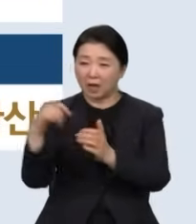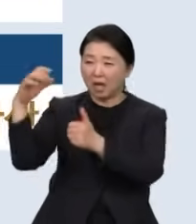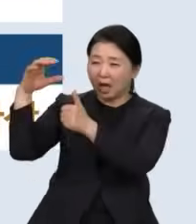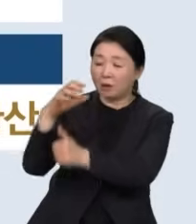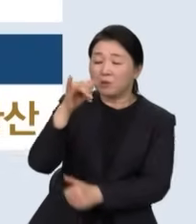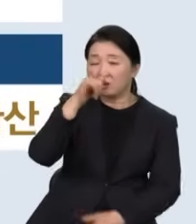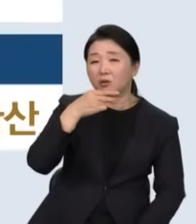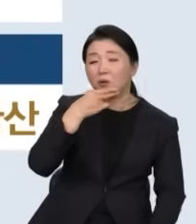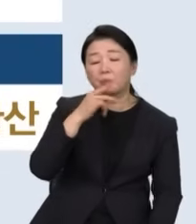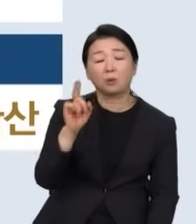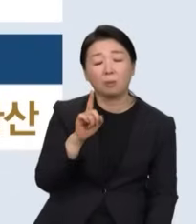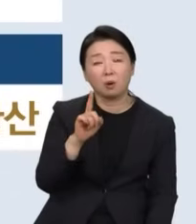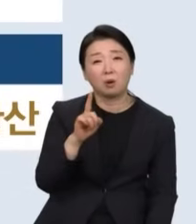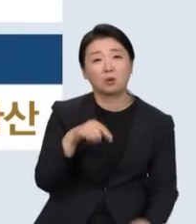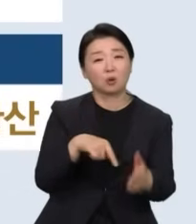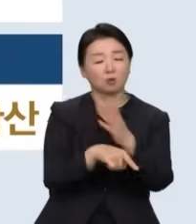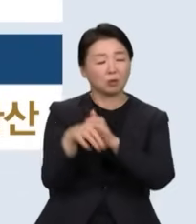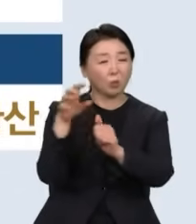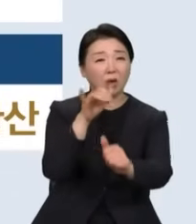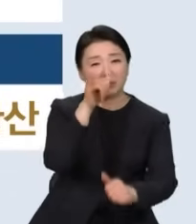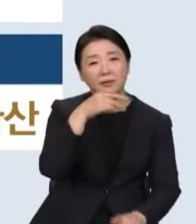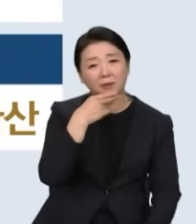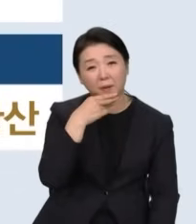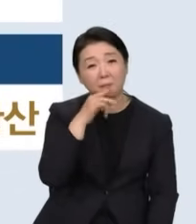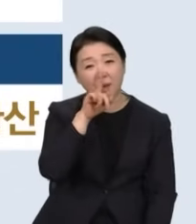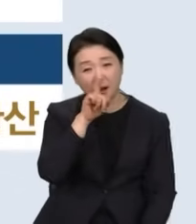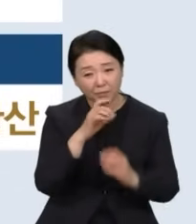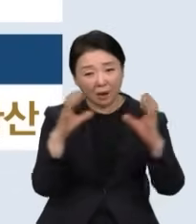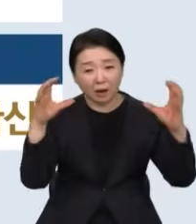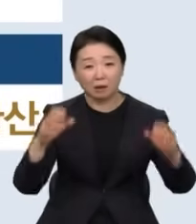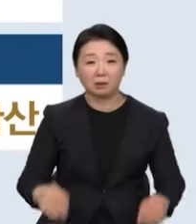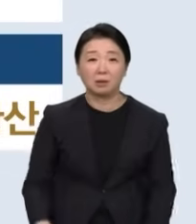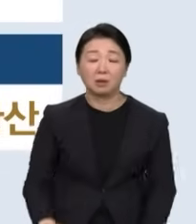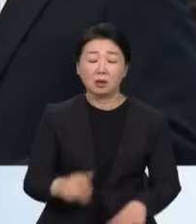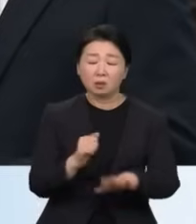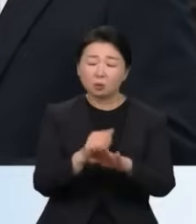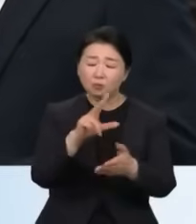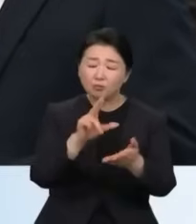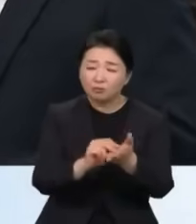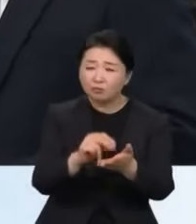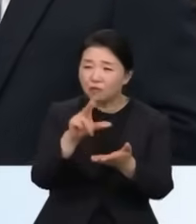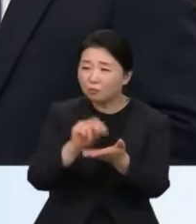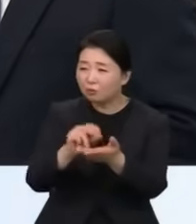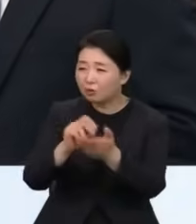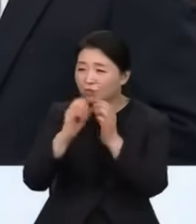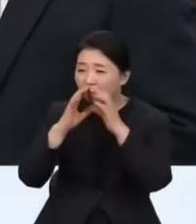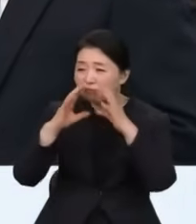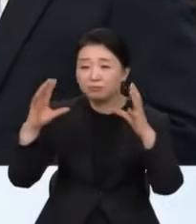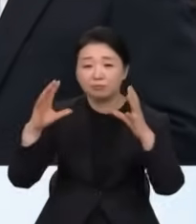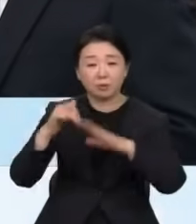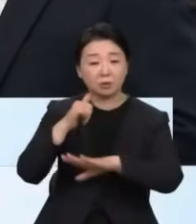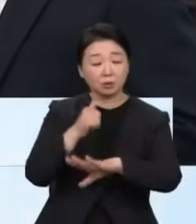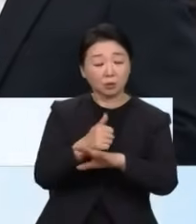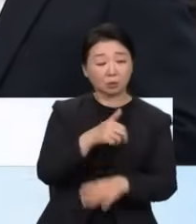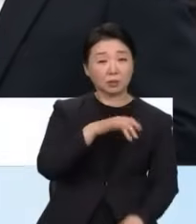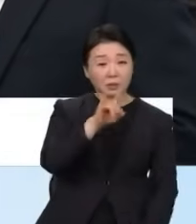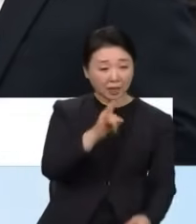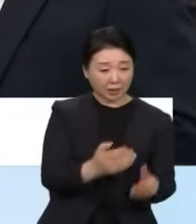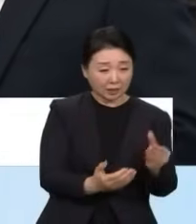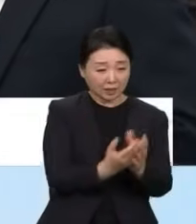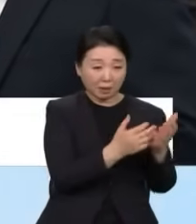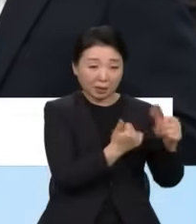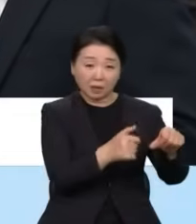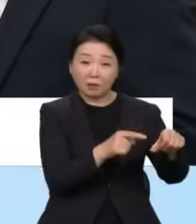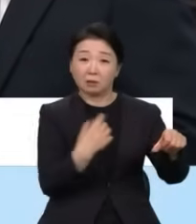불거지면서 수사 외압 의혹이 불거졌습니다. 이런 이렇게 파생된 의혹들이 제대로 밝혀지지 않으면 우리 최상병 사망 사건의